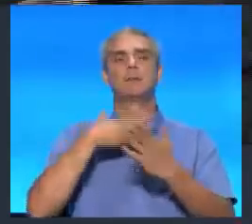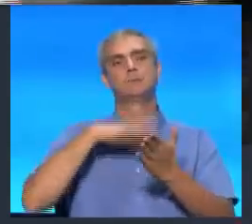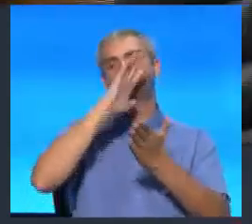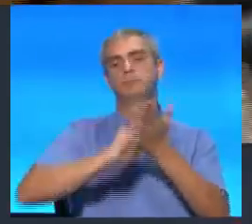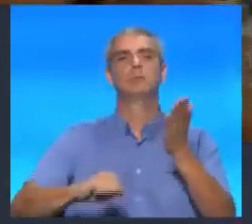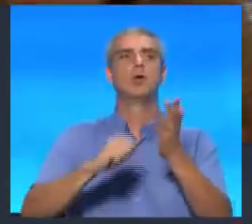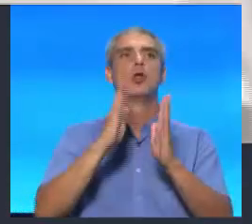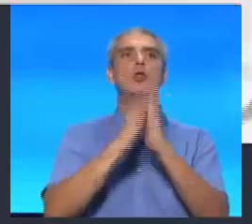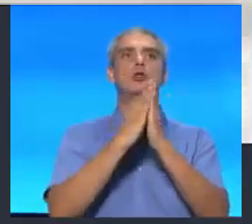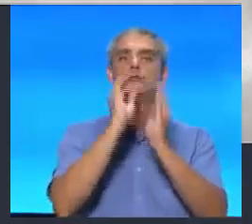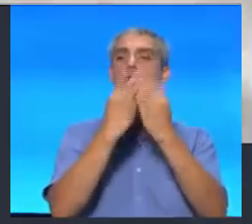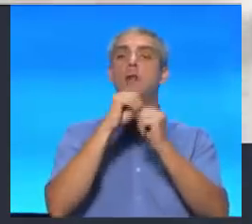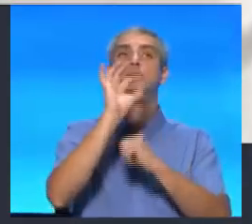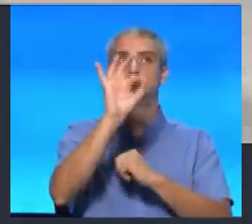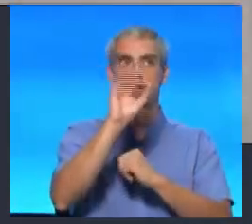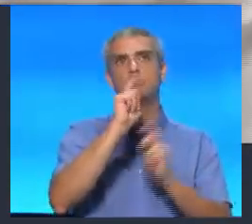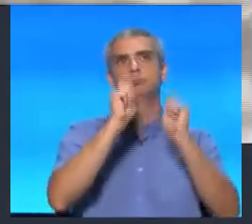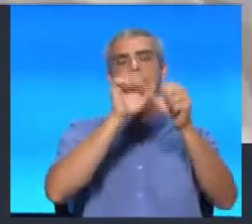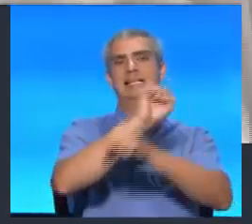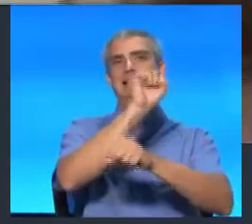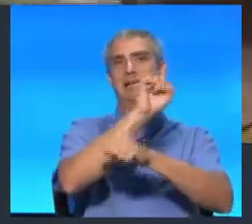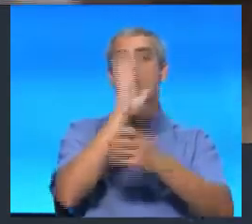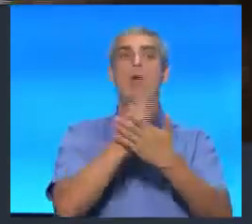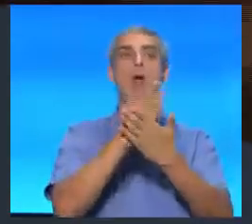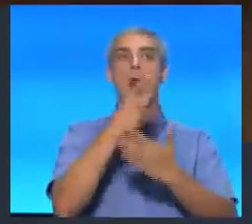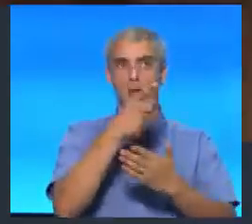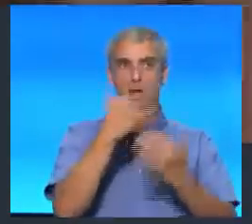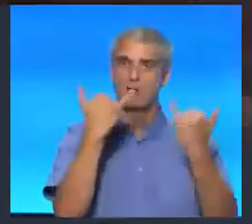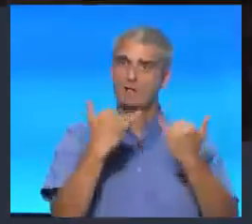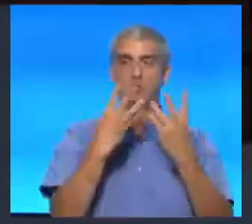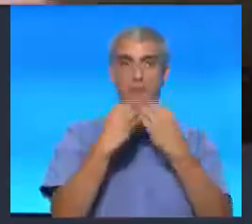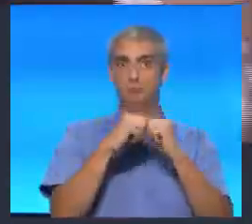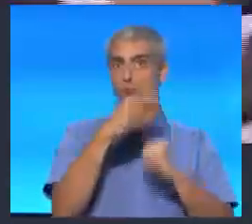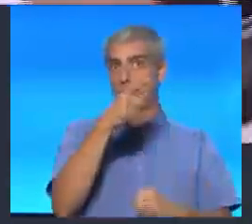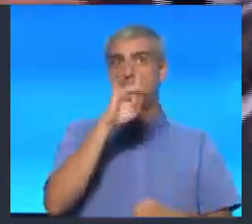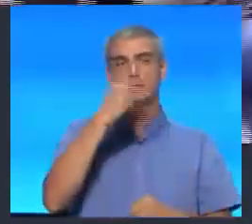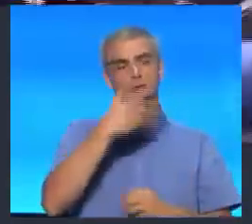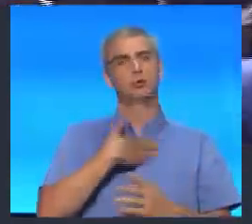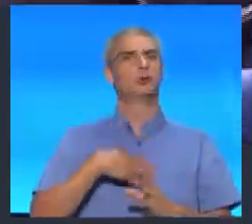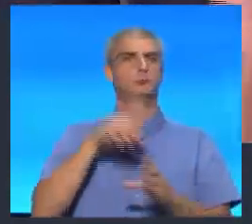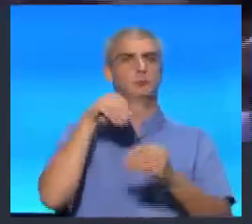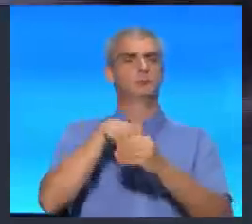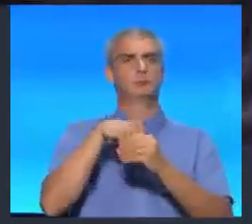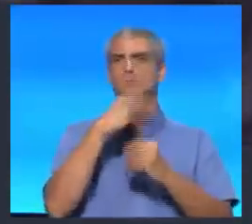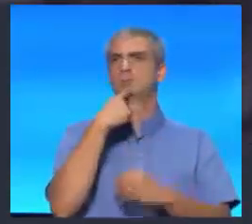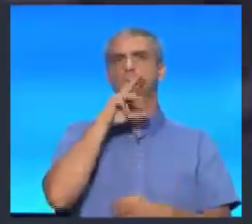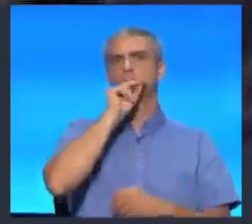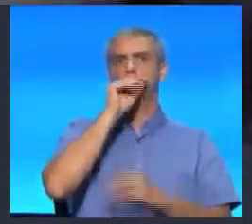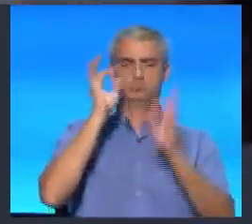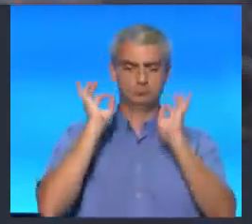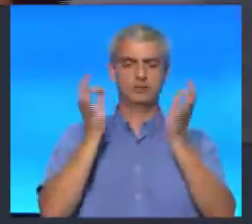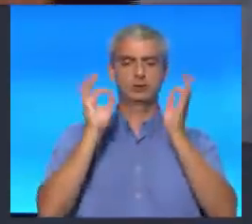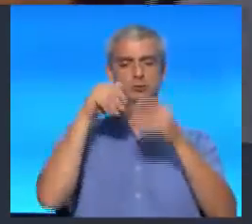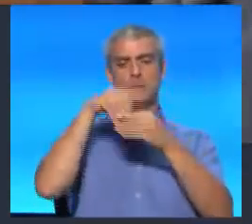של בני משפחתו. הם הגישו ערעור על ההחלטה, ועכשיו משפחת חג'אג' רוצה גם כן להשמיע את קולה באופן רשמי